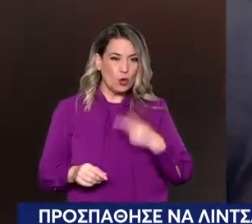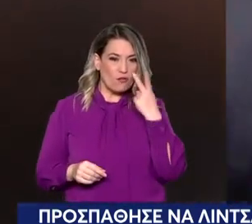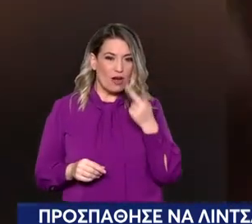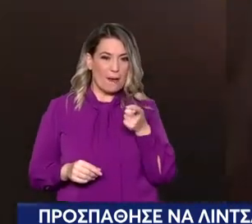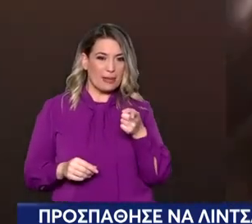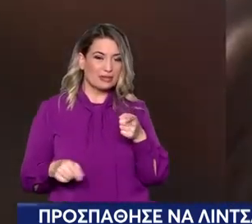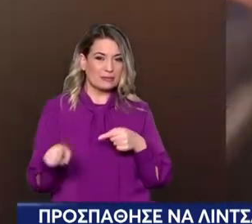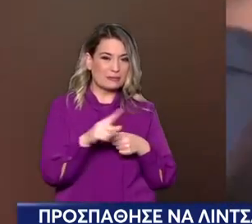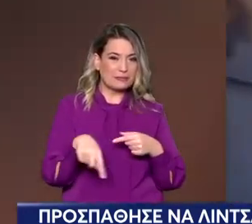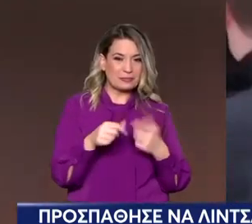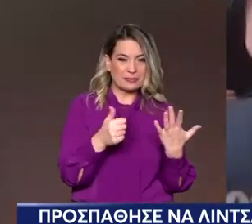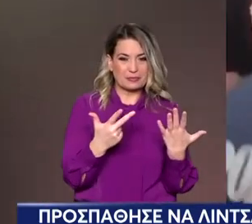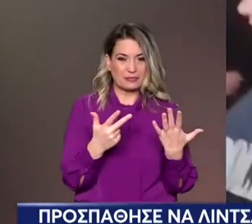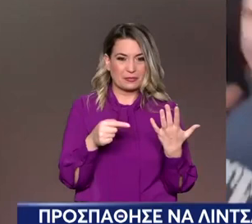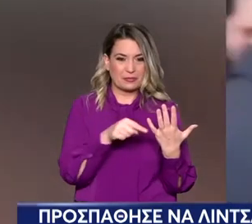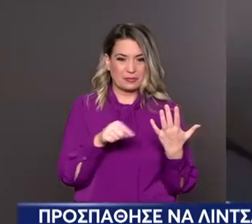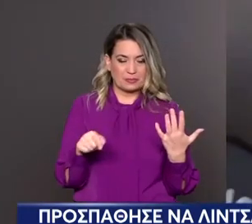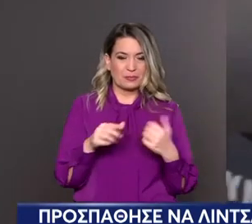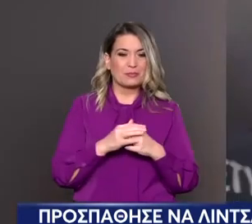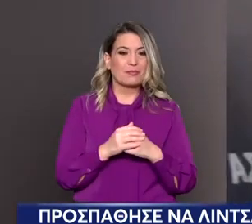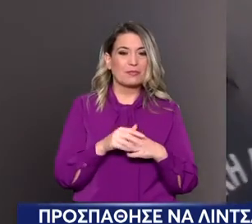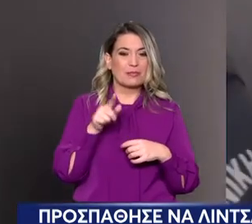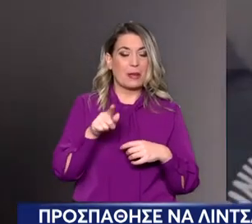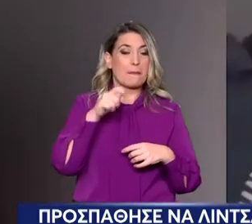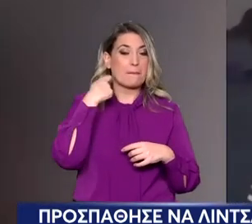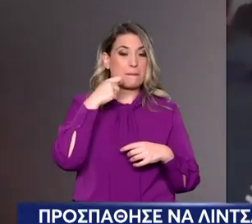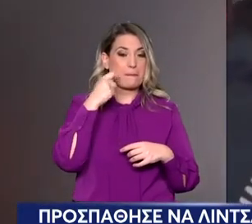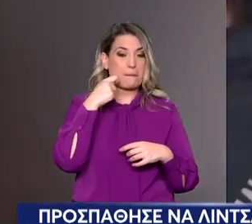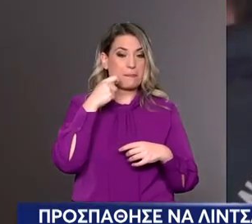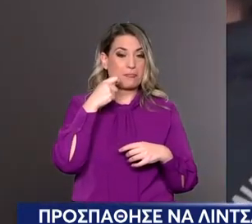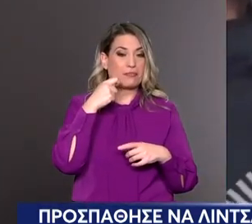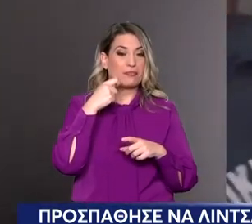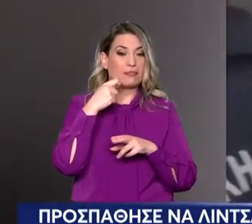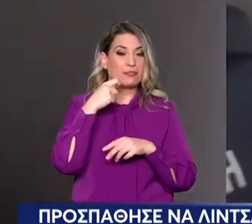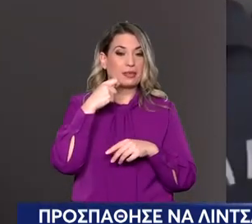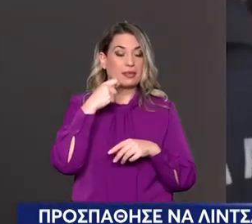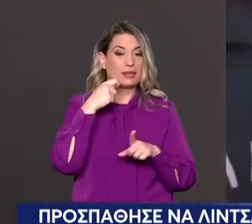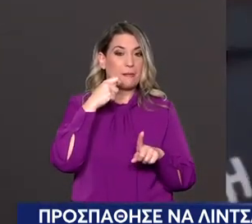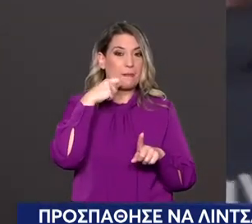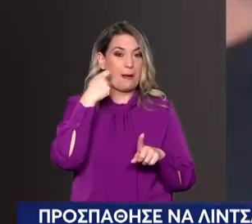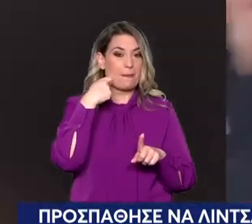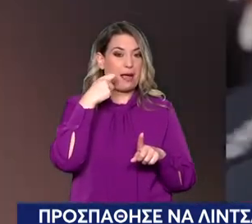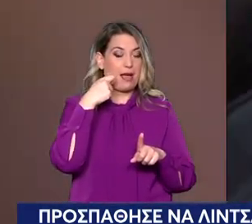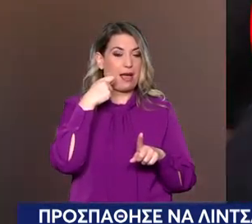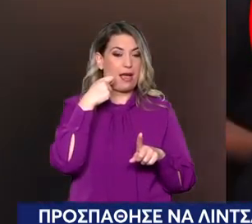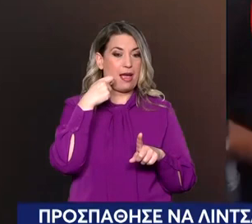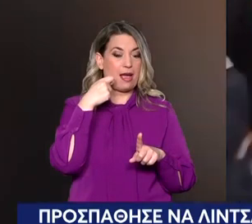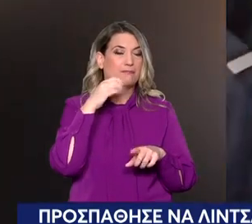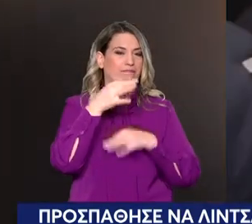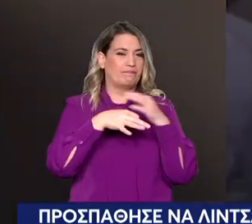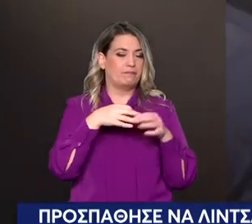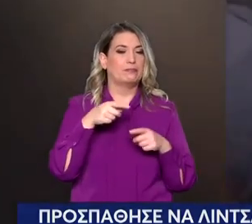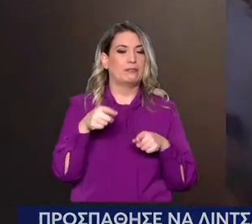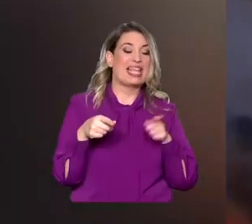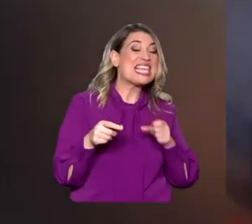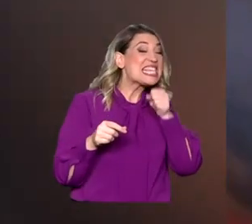αυτούς βρίσκεται και γ για τις 12 χρονες όπως μας είπε ήτανε στο δικαστήριο είδε την νύφη της σήμερα